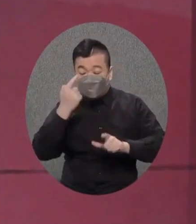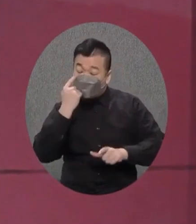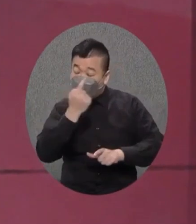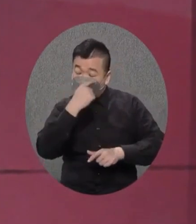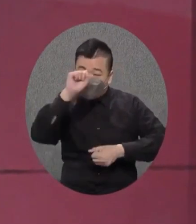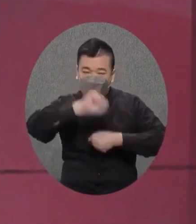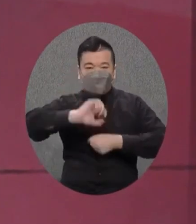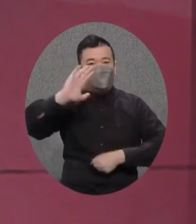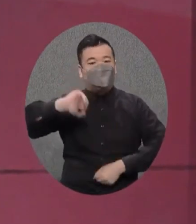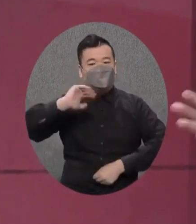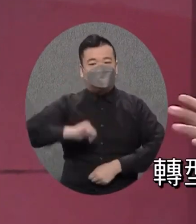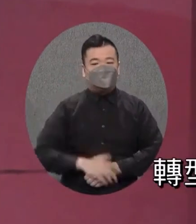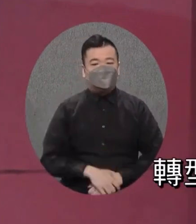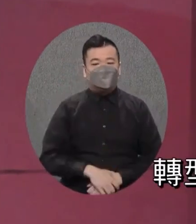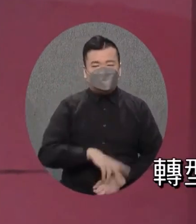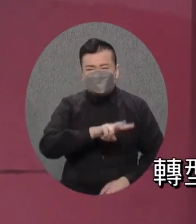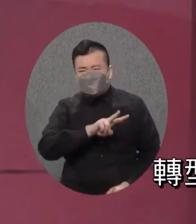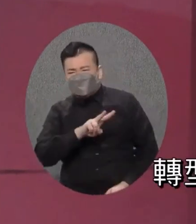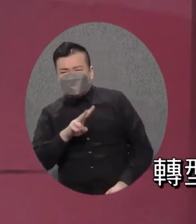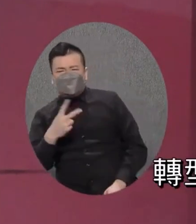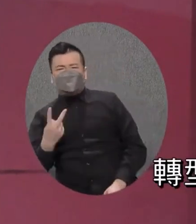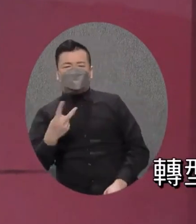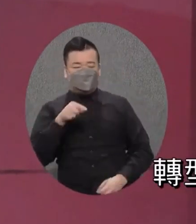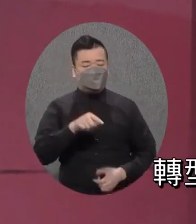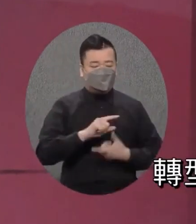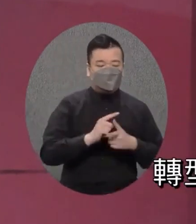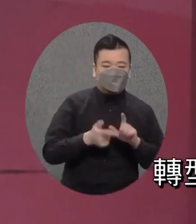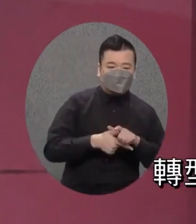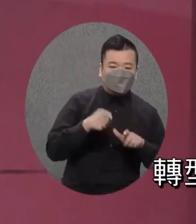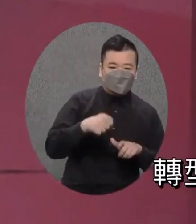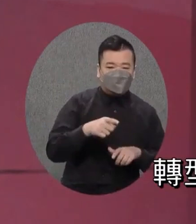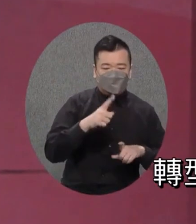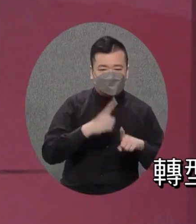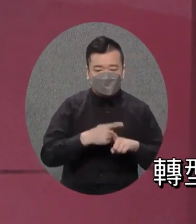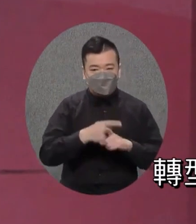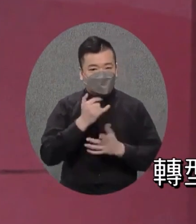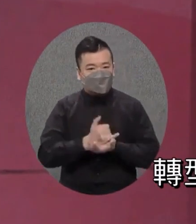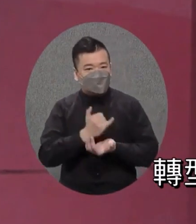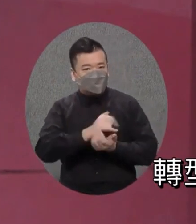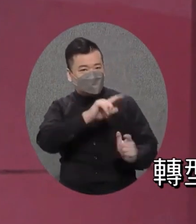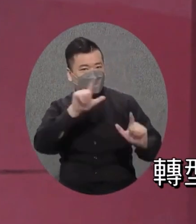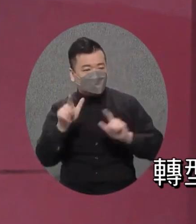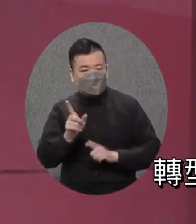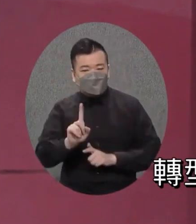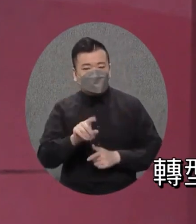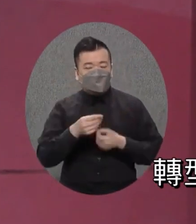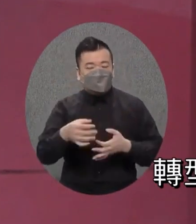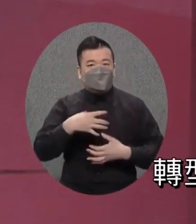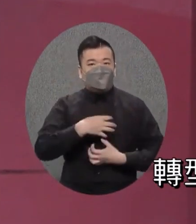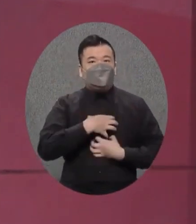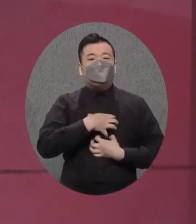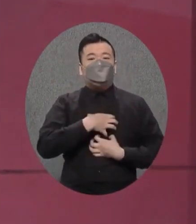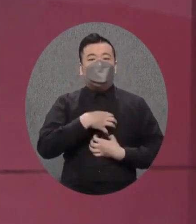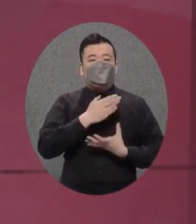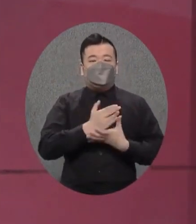方法轉型，或者是轉到去就是說在他們身處的時代，他身處給他們的感覺的時